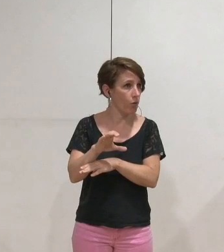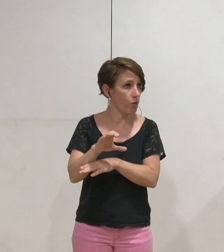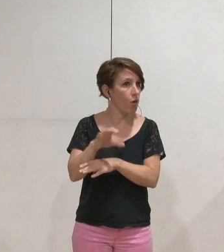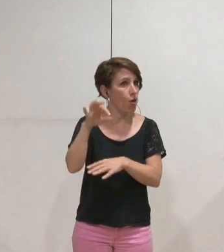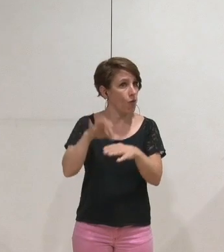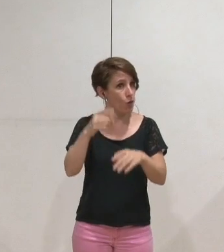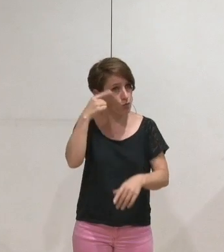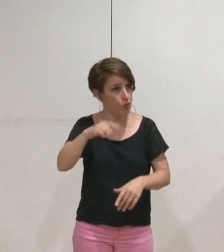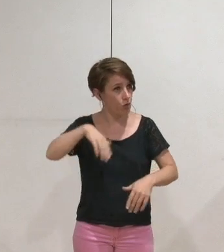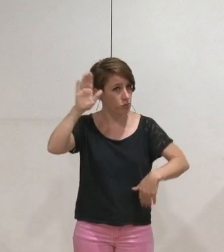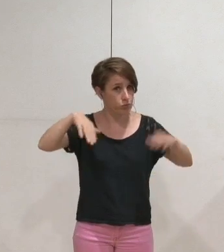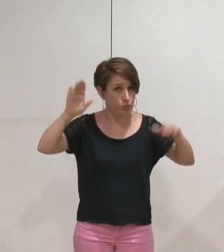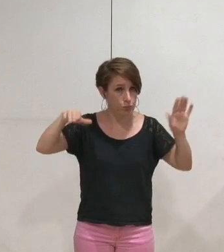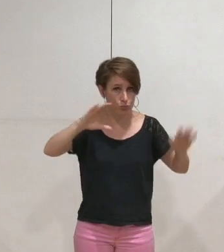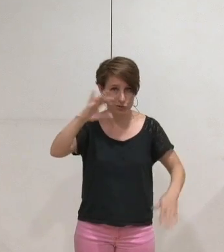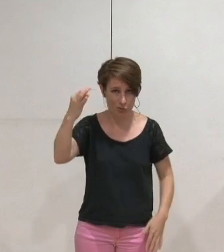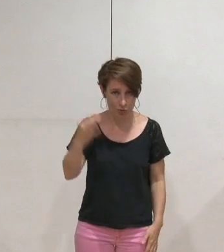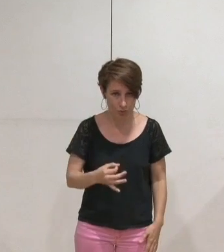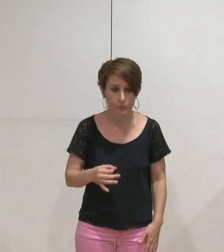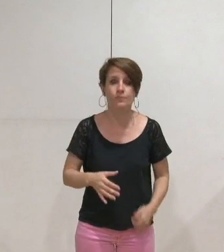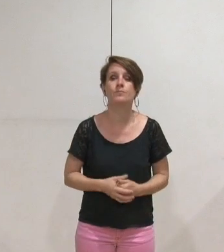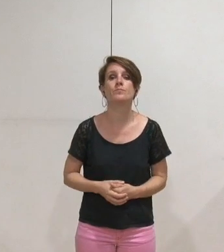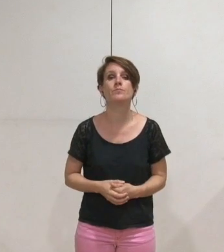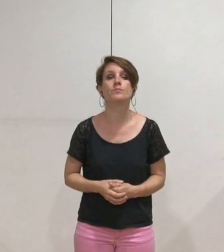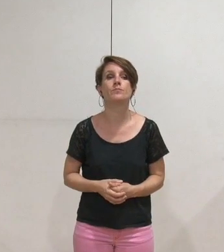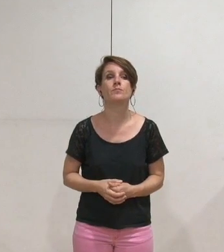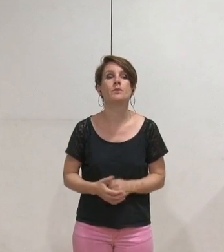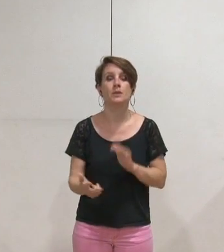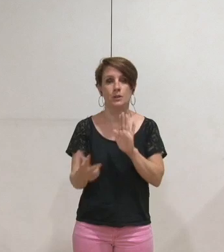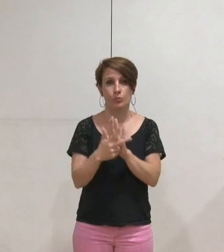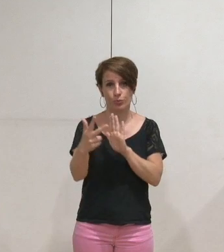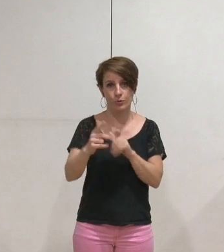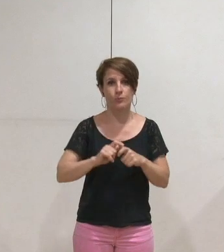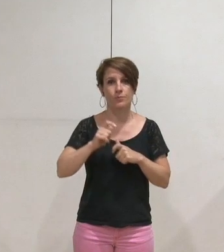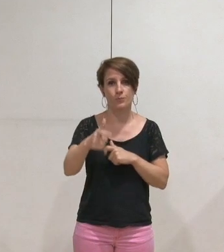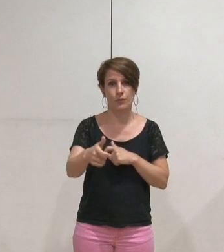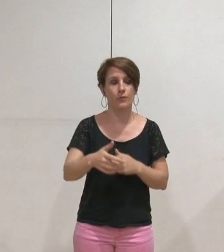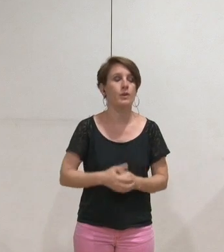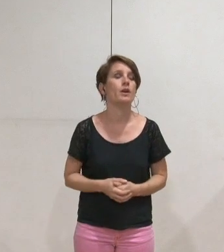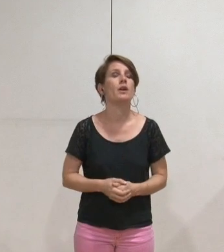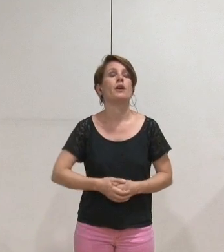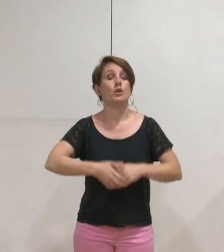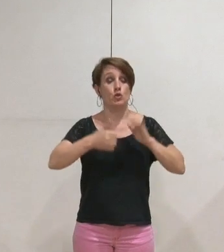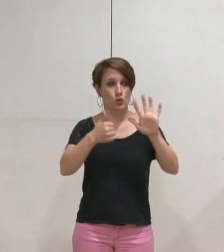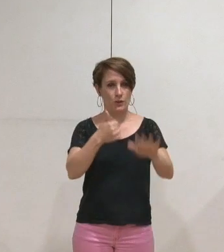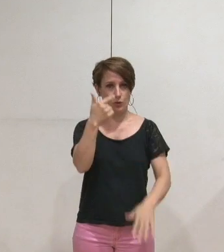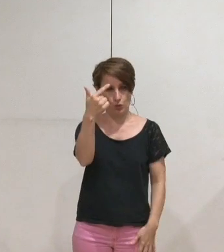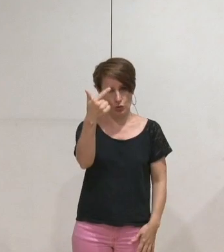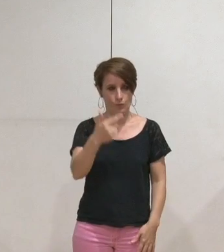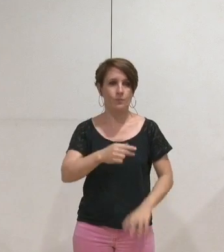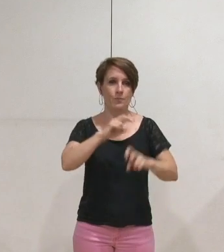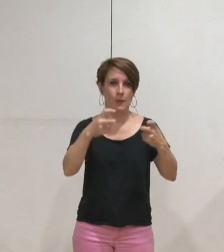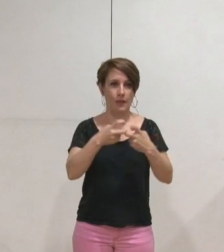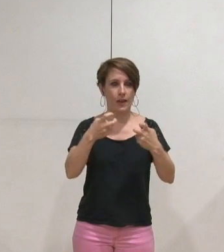qui vote pour unanimité délibération adoptée la 62 tarif des